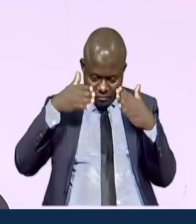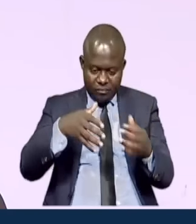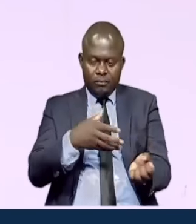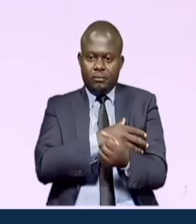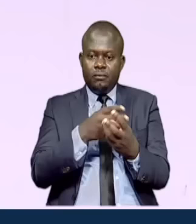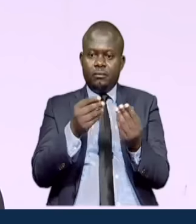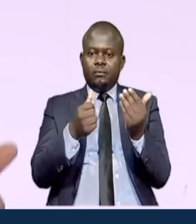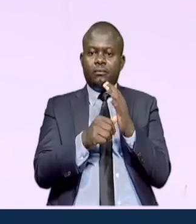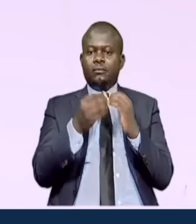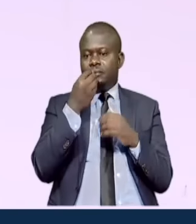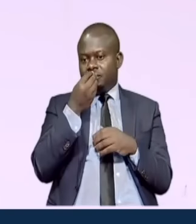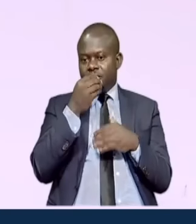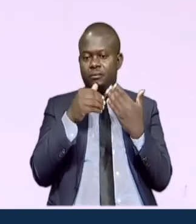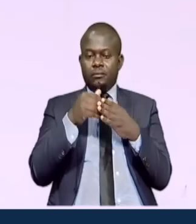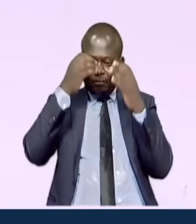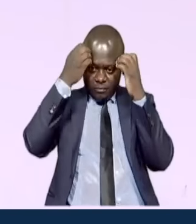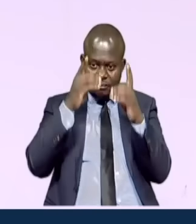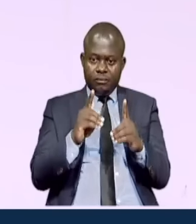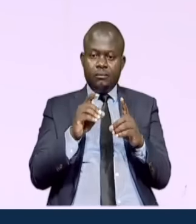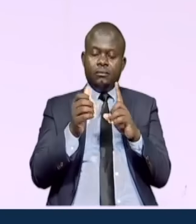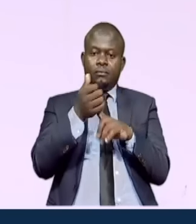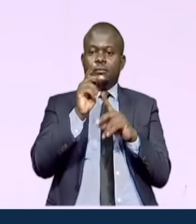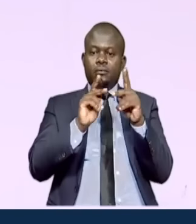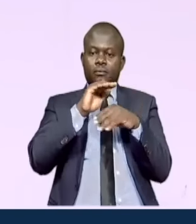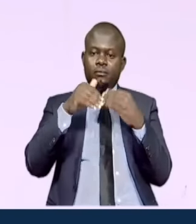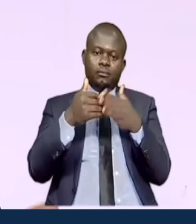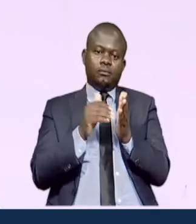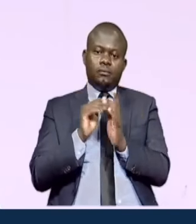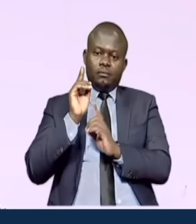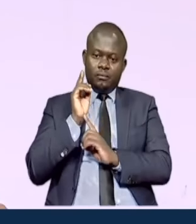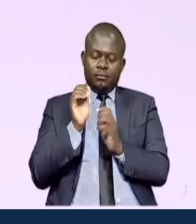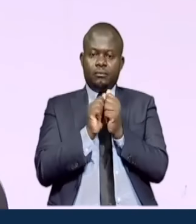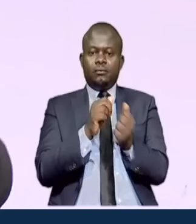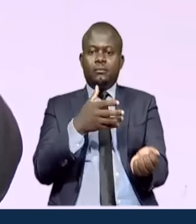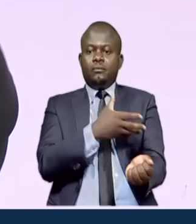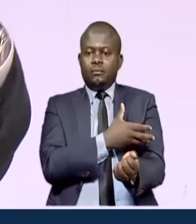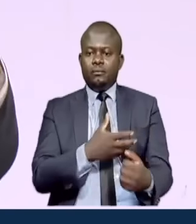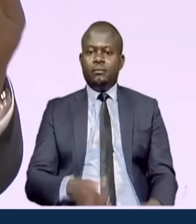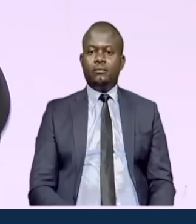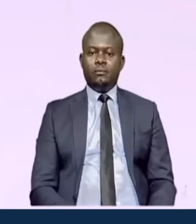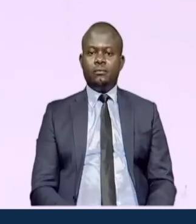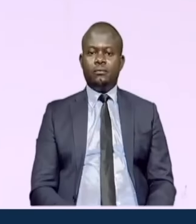bibazo by'ibiribwa, uburezi bukagera kuri bose, umutekano ndetse